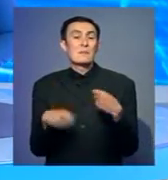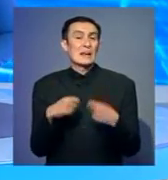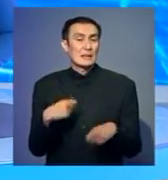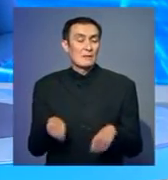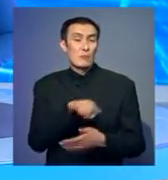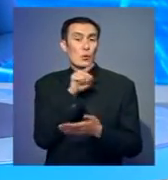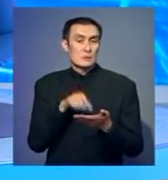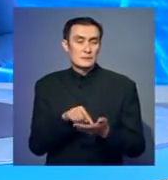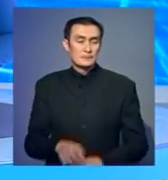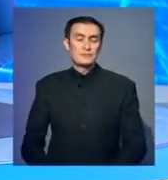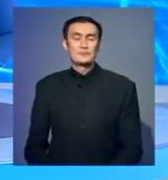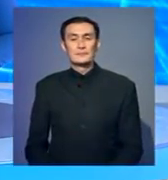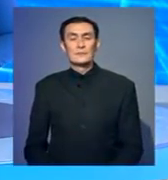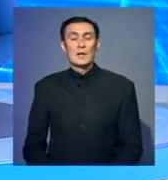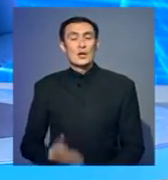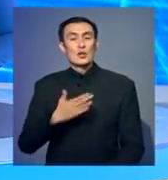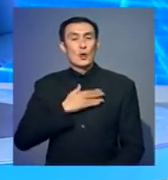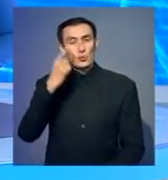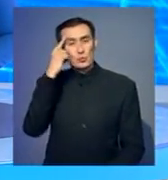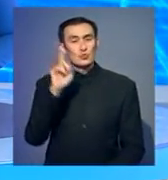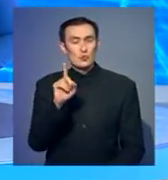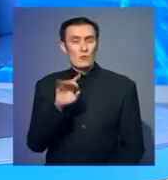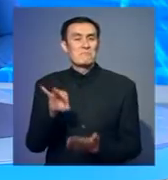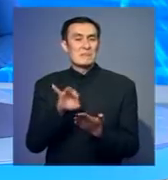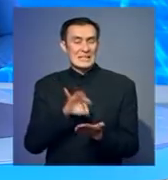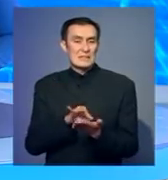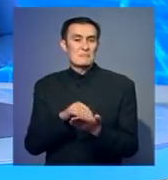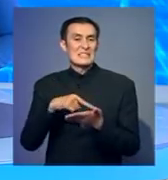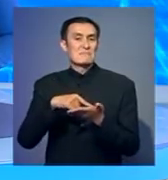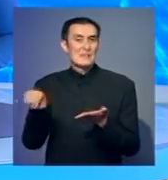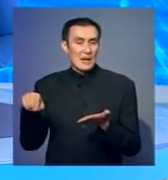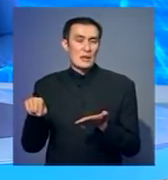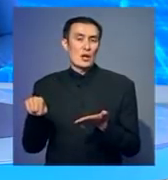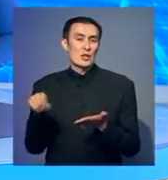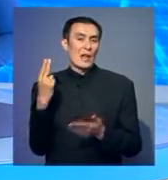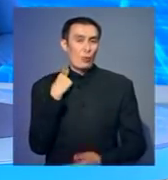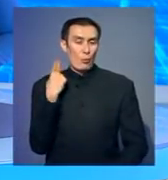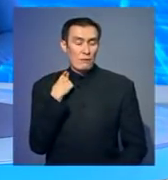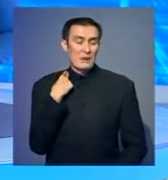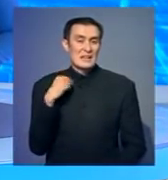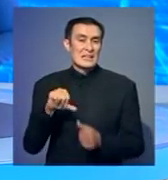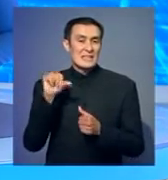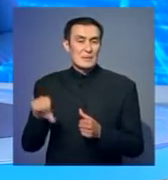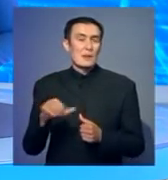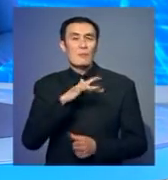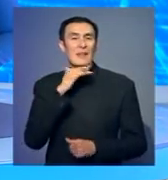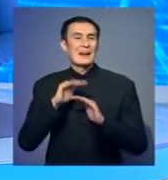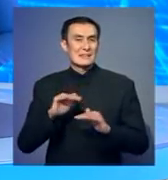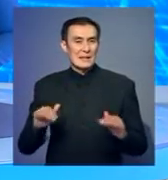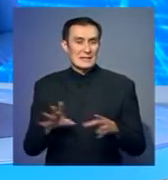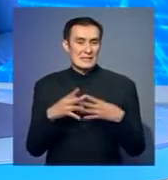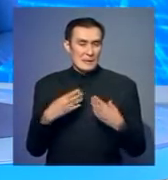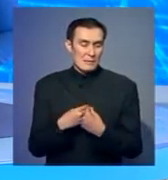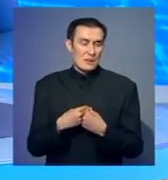рынке? Я считаю, в принципе, списание именно задолженности многодетным